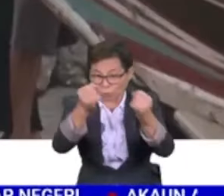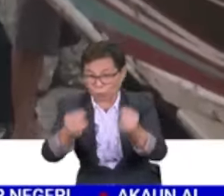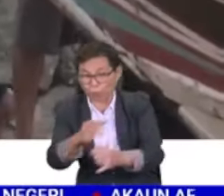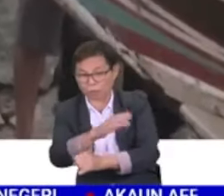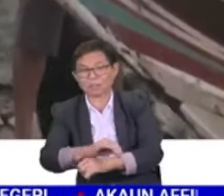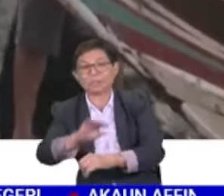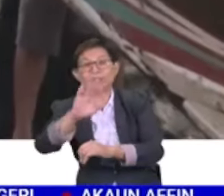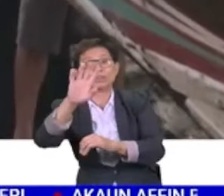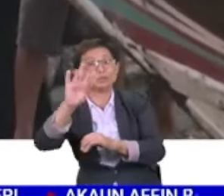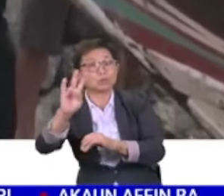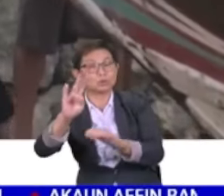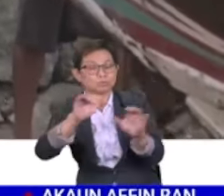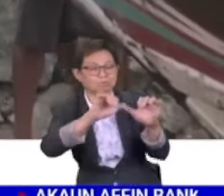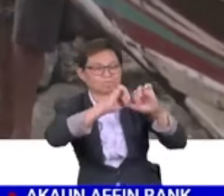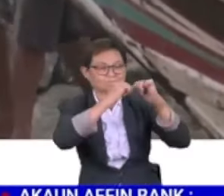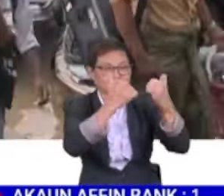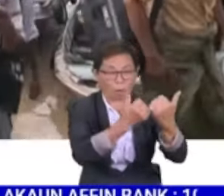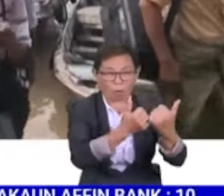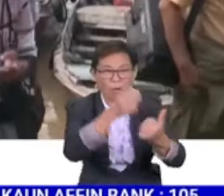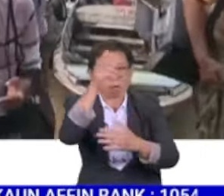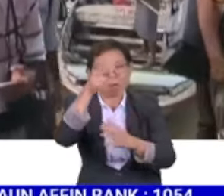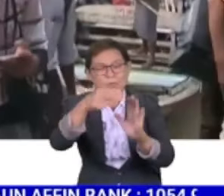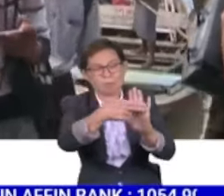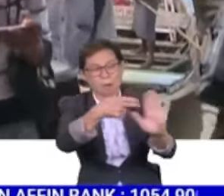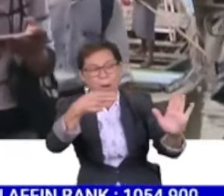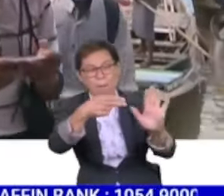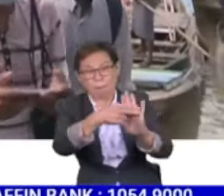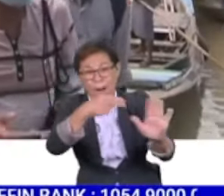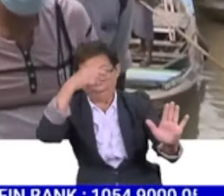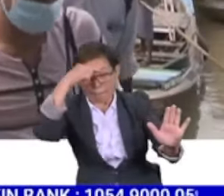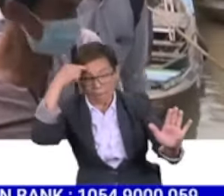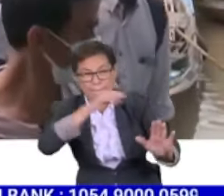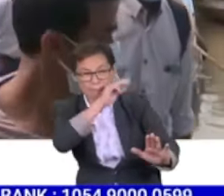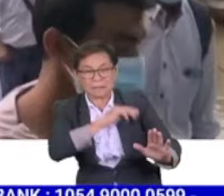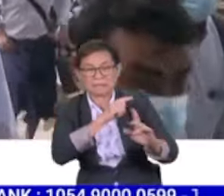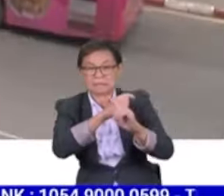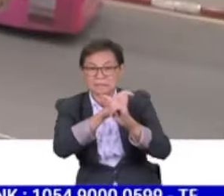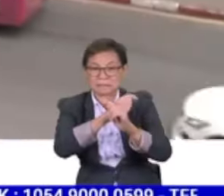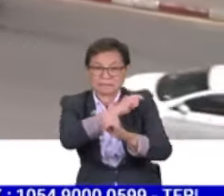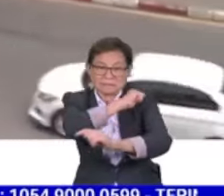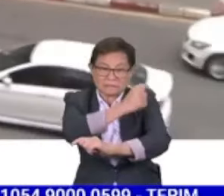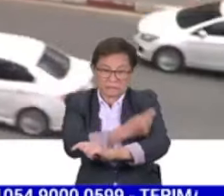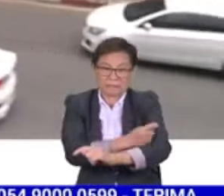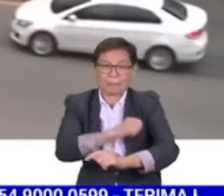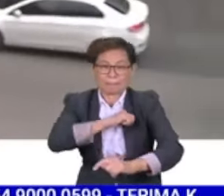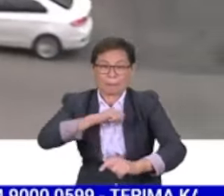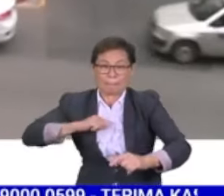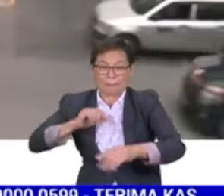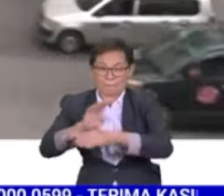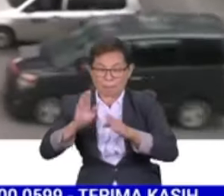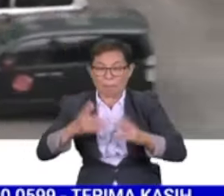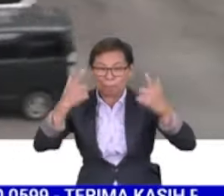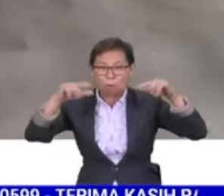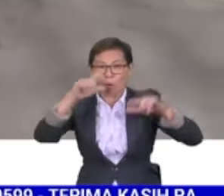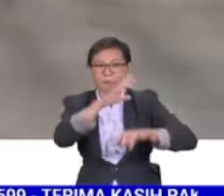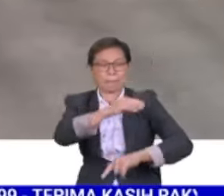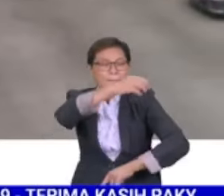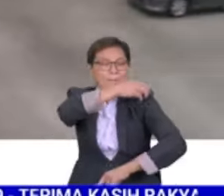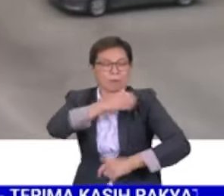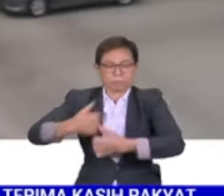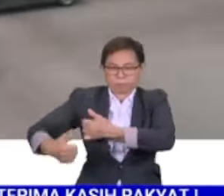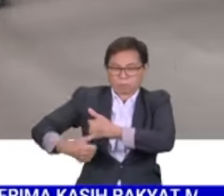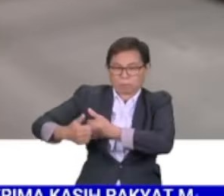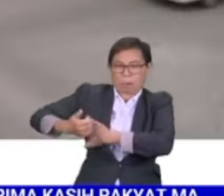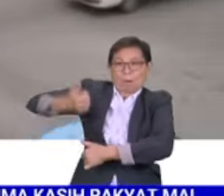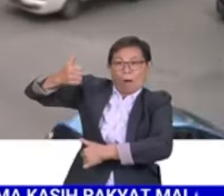7 entiti. Mereka yang disenarai hitam termasuk Menteri Tenaga, Ahli Perniagaan Terkemuka dan pegawai tentera berpangkat tinggi